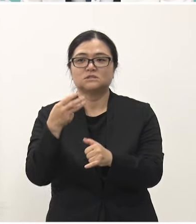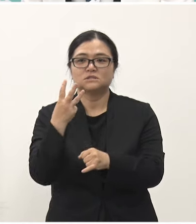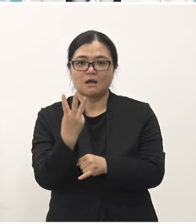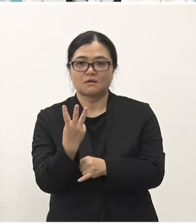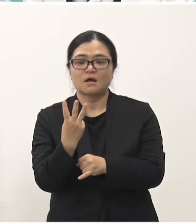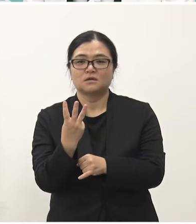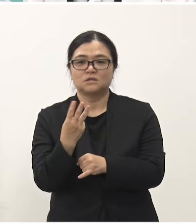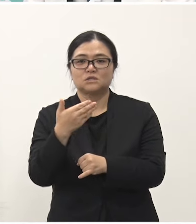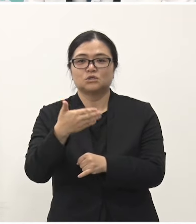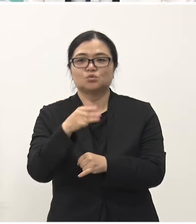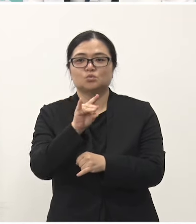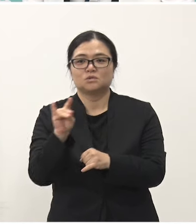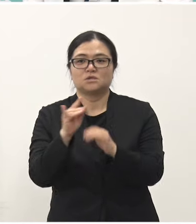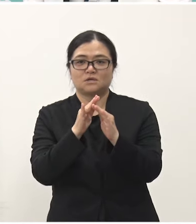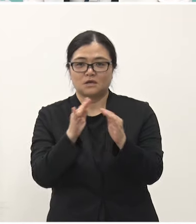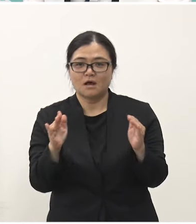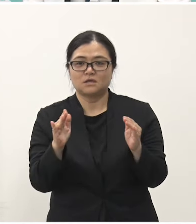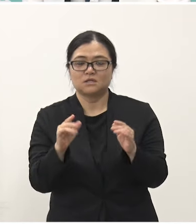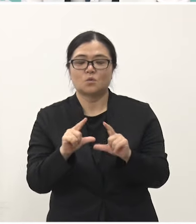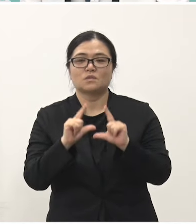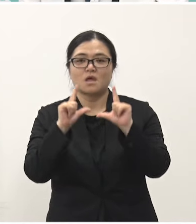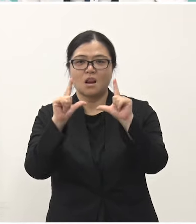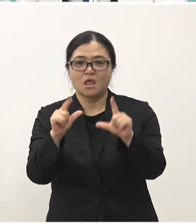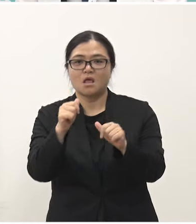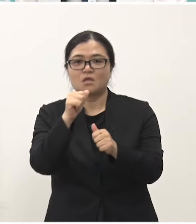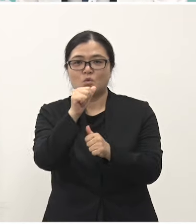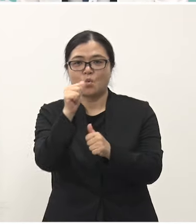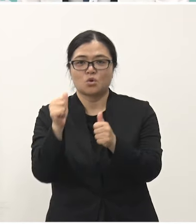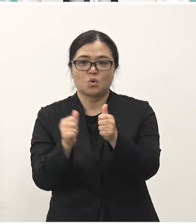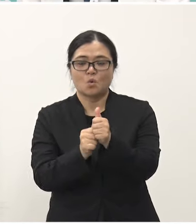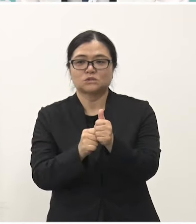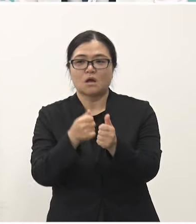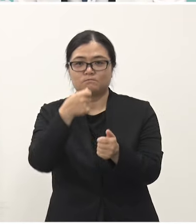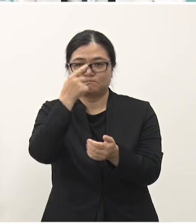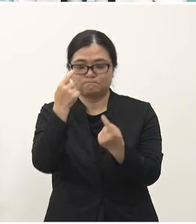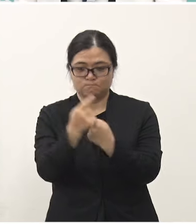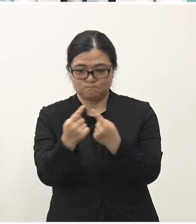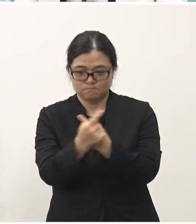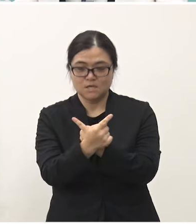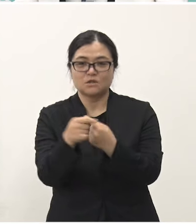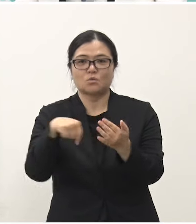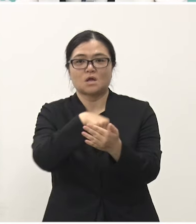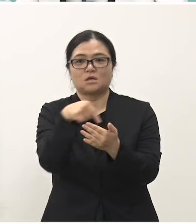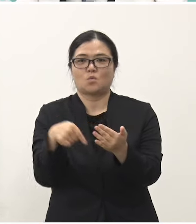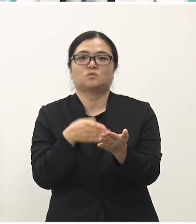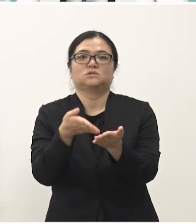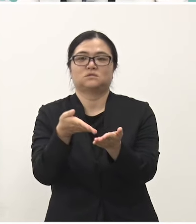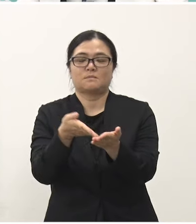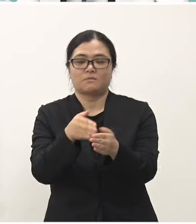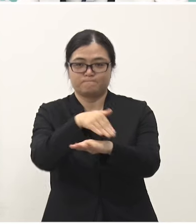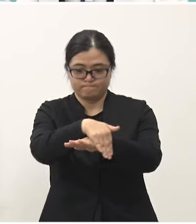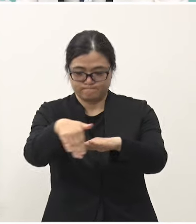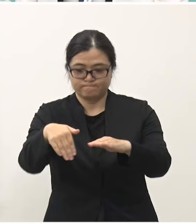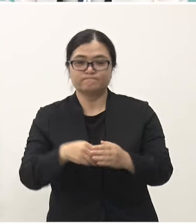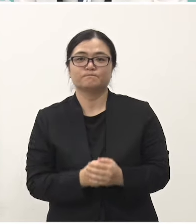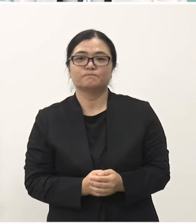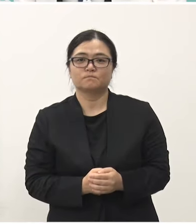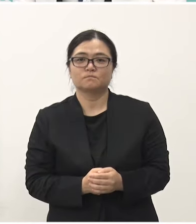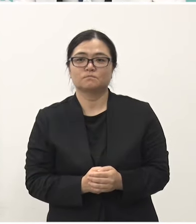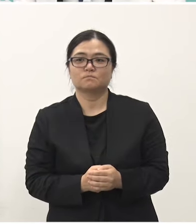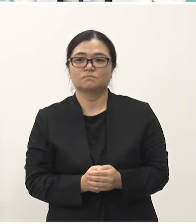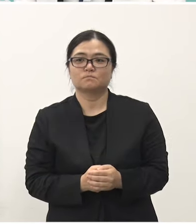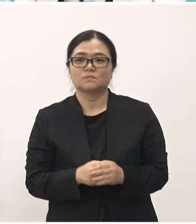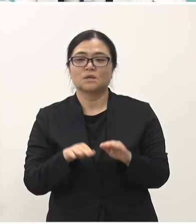会定例会に提出する補正予算の概要をご説明いたしますえ本日ご紹介する授業の